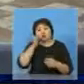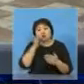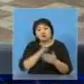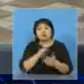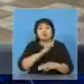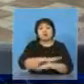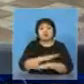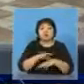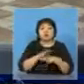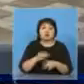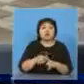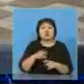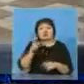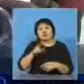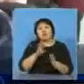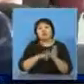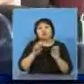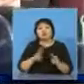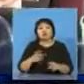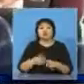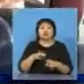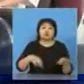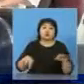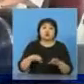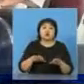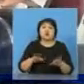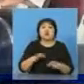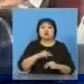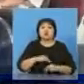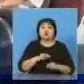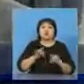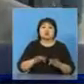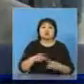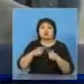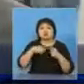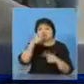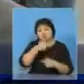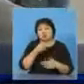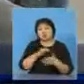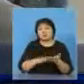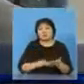тәжірибелік сабақтар өткізілді. Халық қауіпсіздігін қамтамасыз ету жобасы аясындағы жұмыстар келер